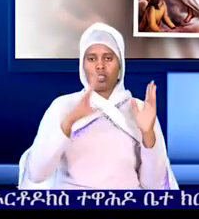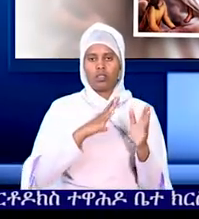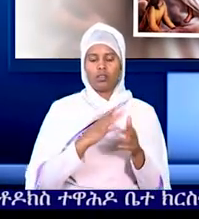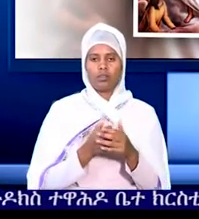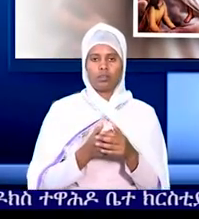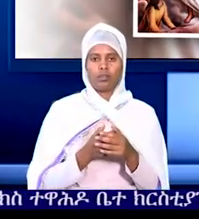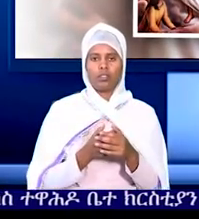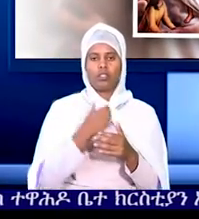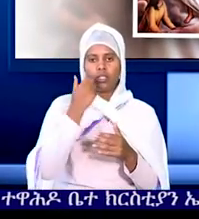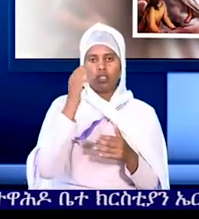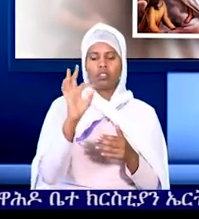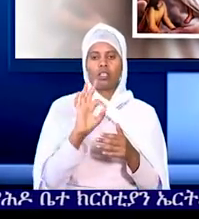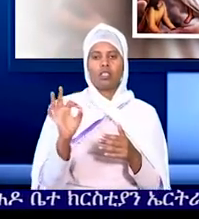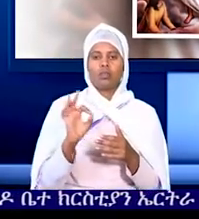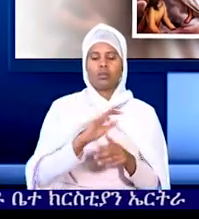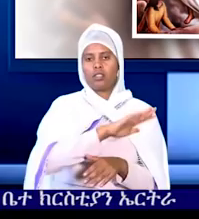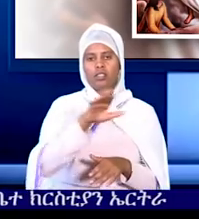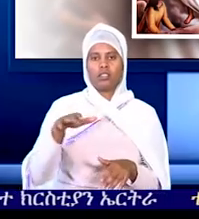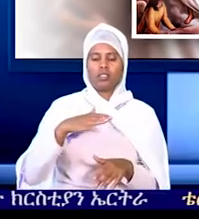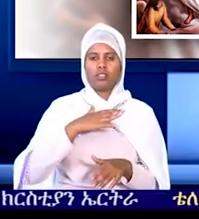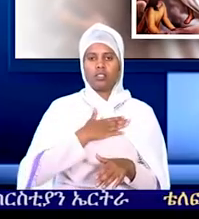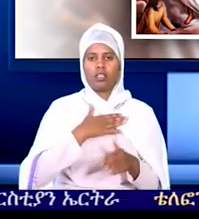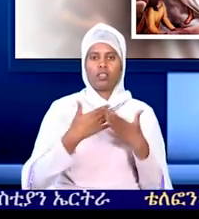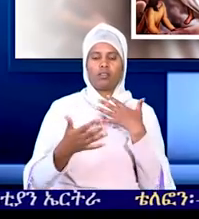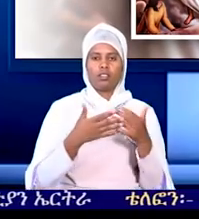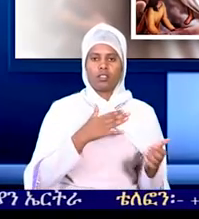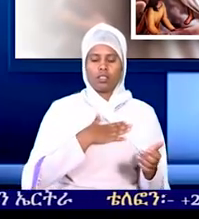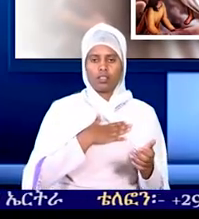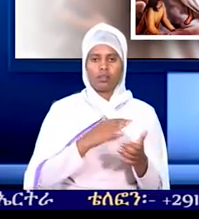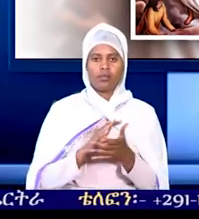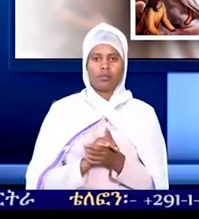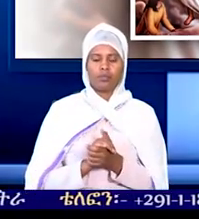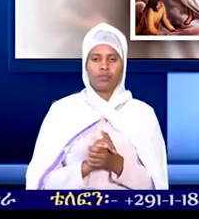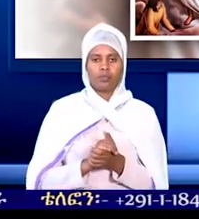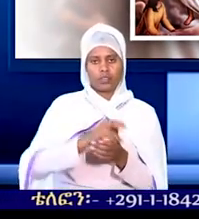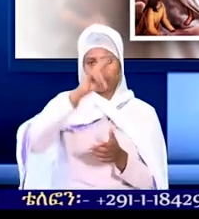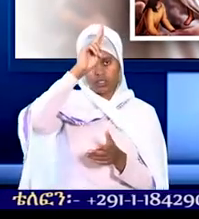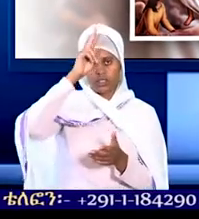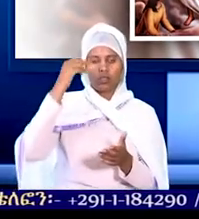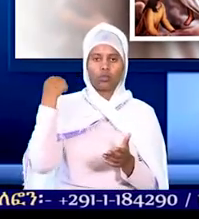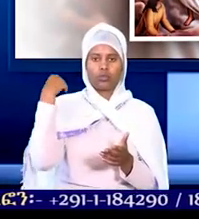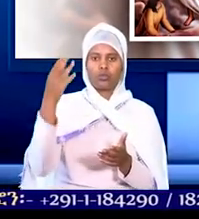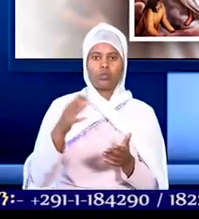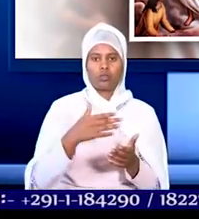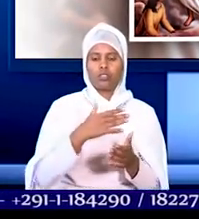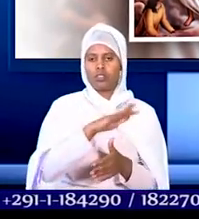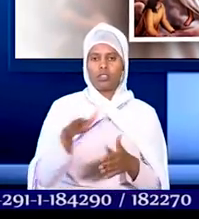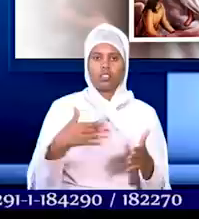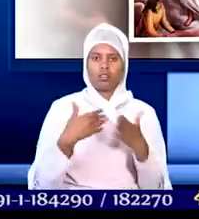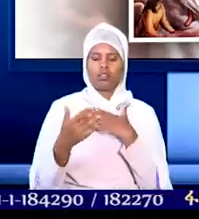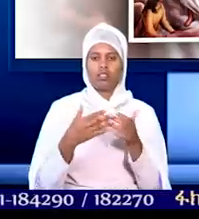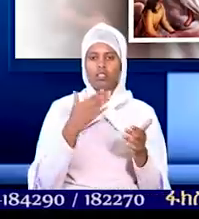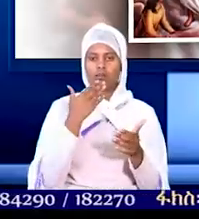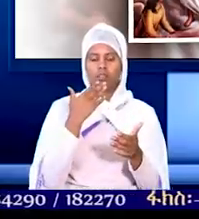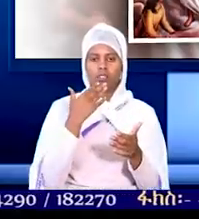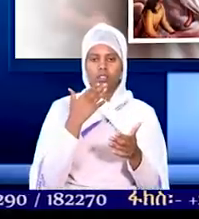ተደርቢዩ ክነብር ከሎ ዕለተ ዓርቢ ንሕና ተፈጠርና ዲያብሎስ